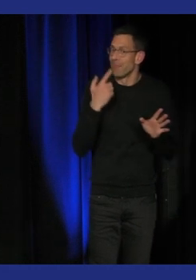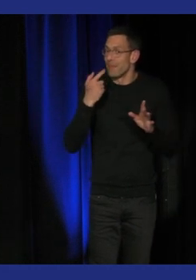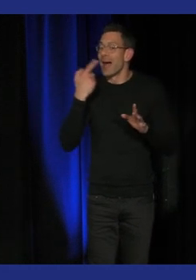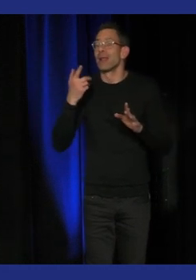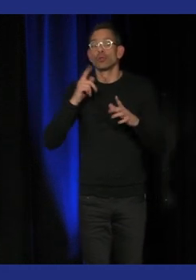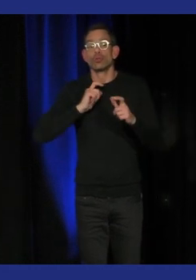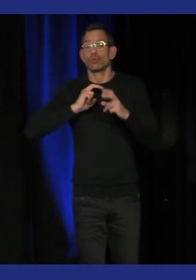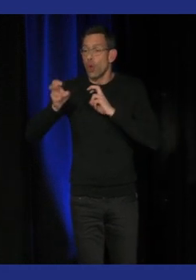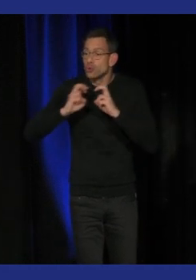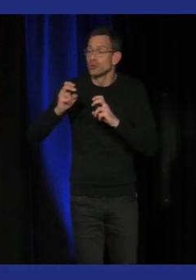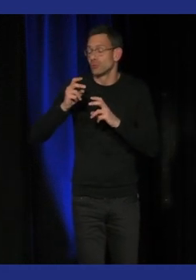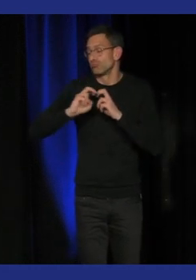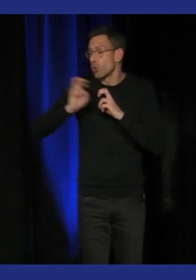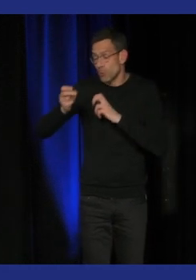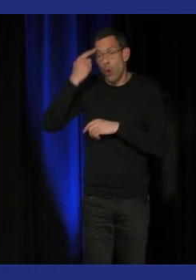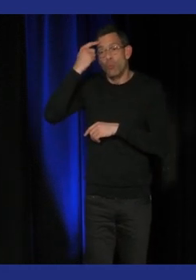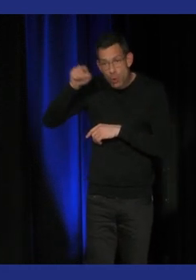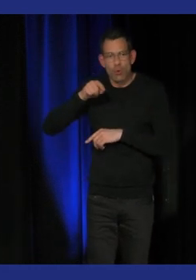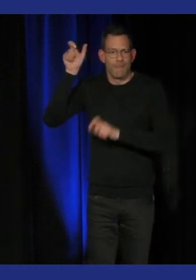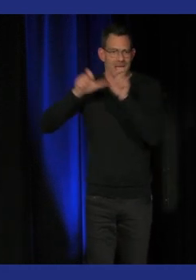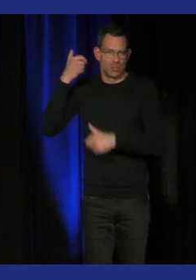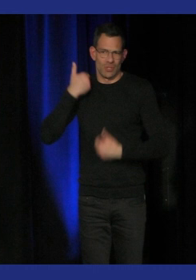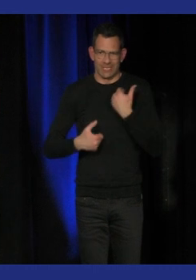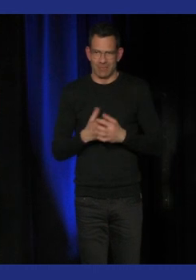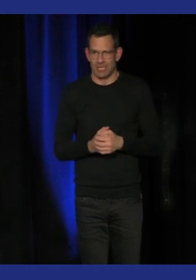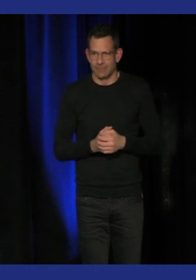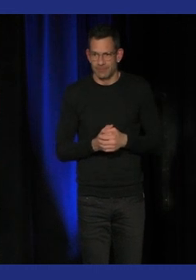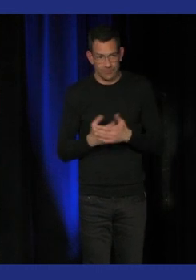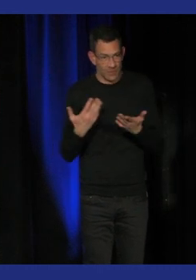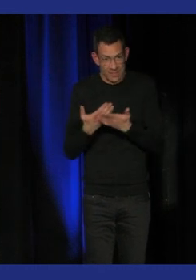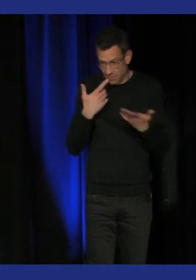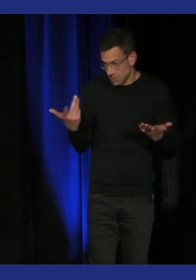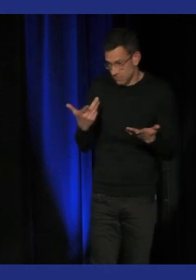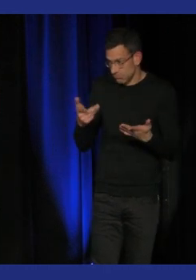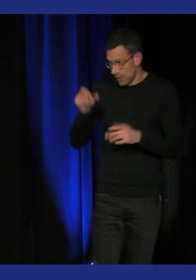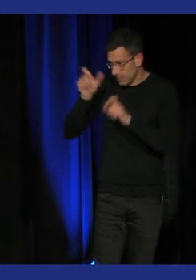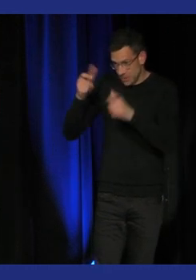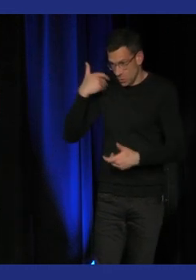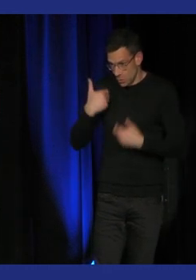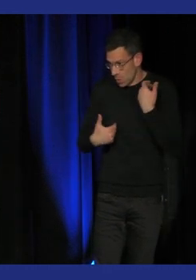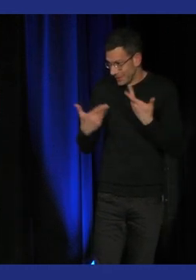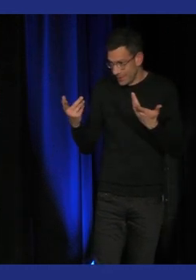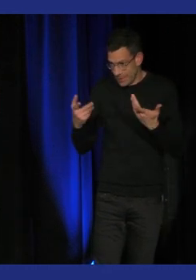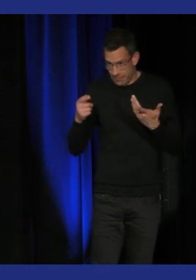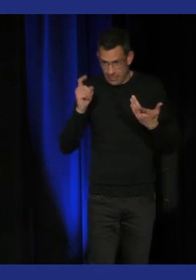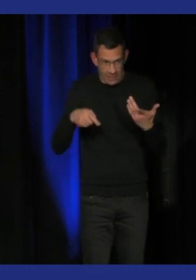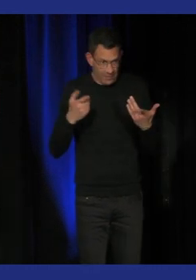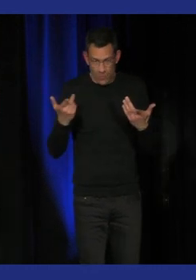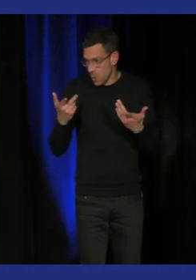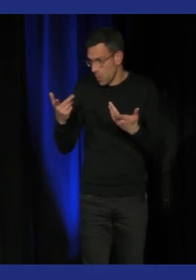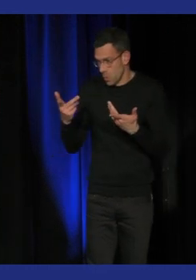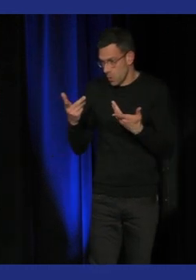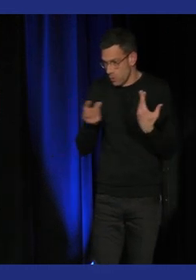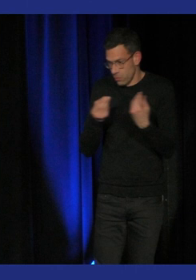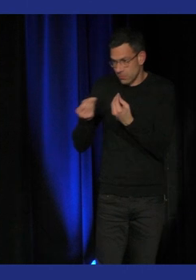une idée de il faut permettre aux personnes handicapées de pouvoir se déplacer. On n'est pas capable de penser qu'elles puissent se